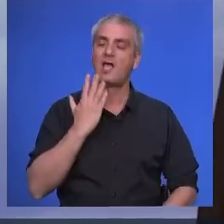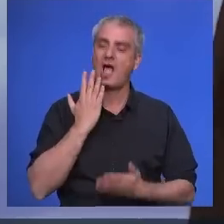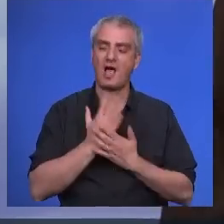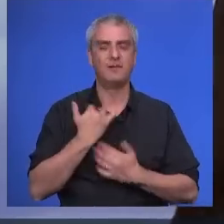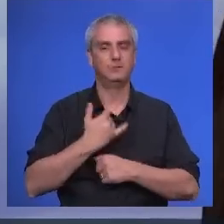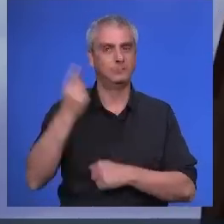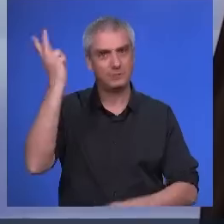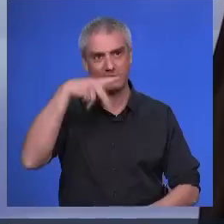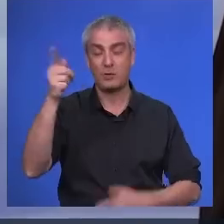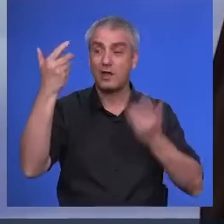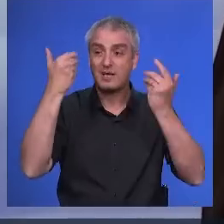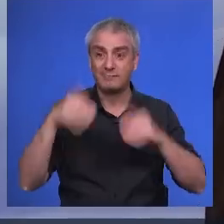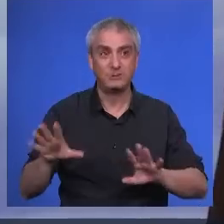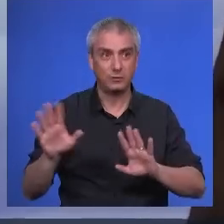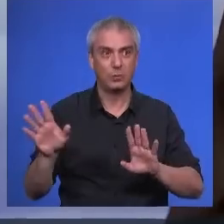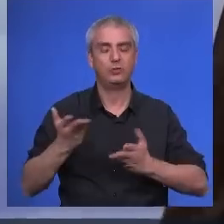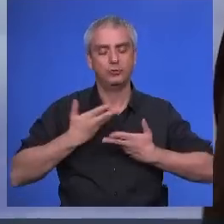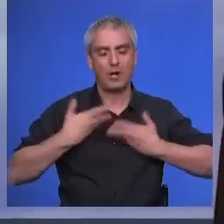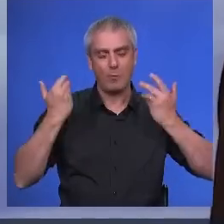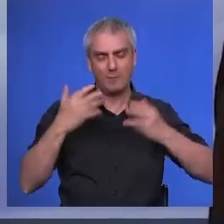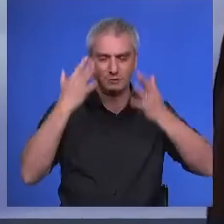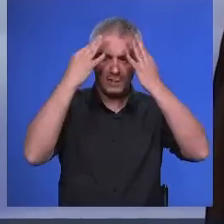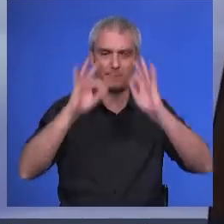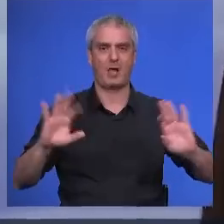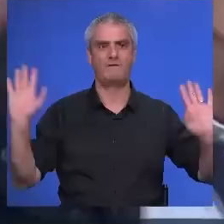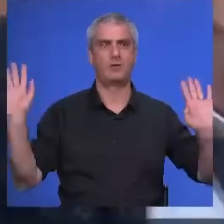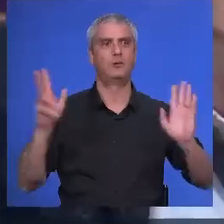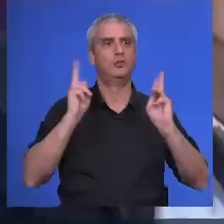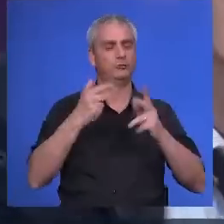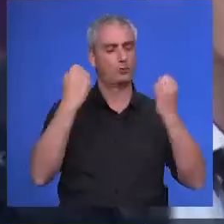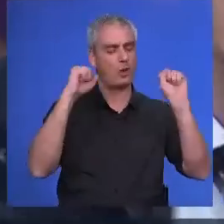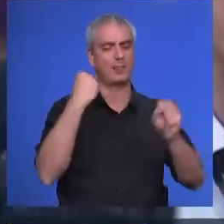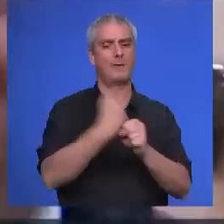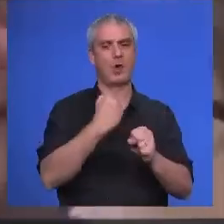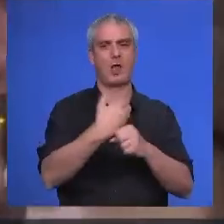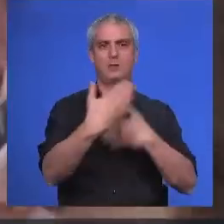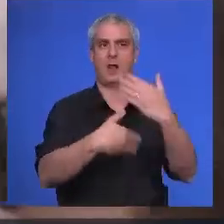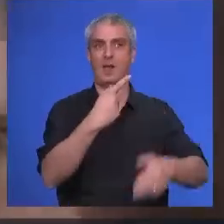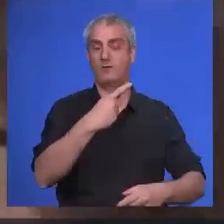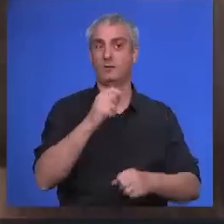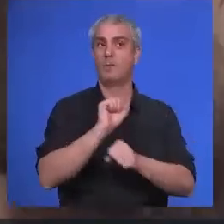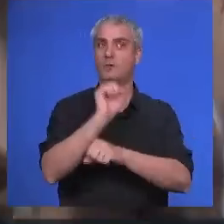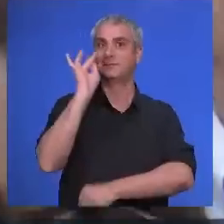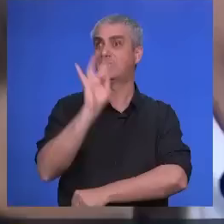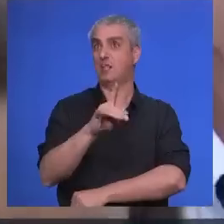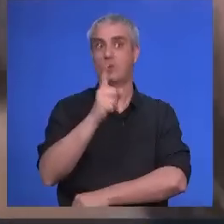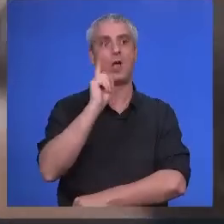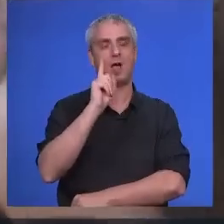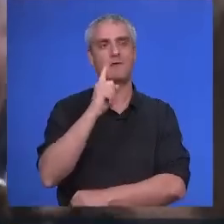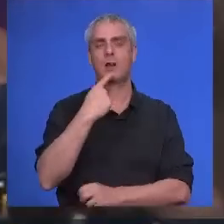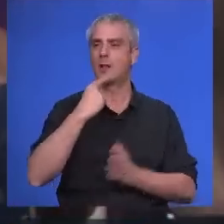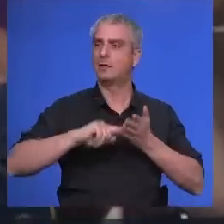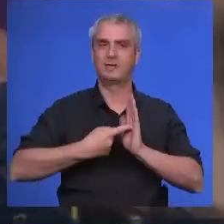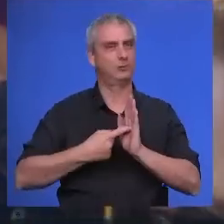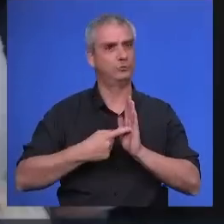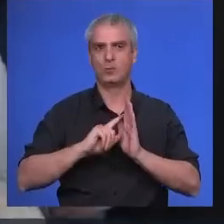הפסידו, שיקבלו את ההפסד בכבוד, שיאפשרו לדמוקרטיה לעבוד. באופוזיציה גינו את הדברים, אבל תרחו להדגיש כי לא שמו